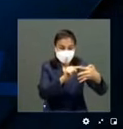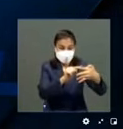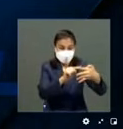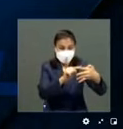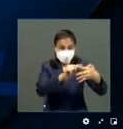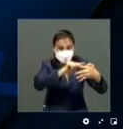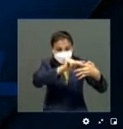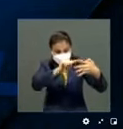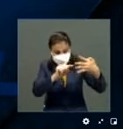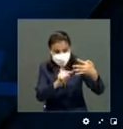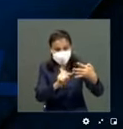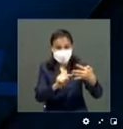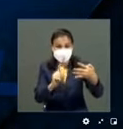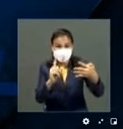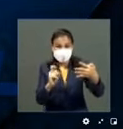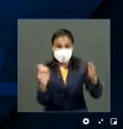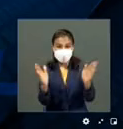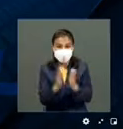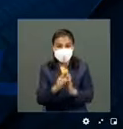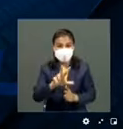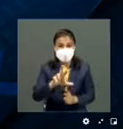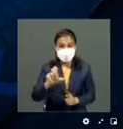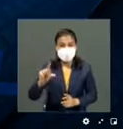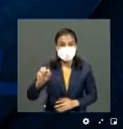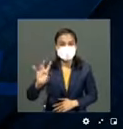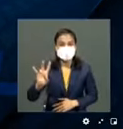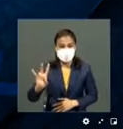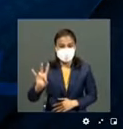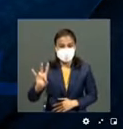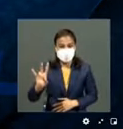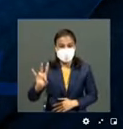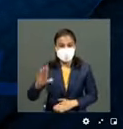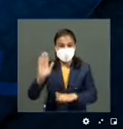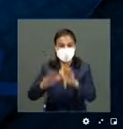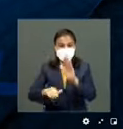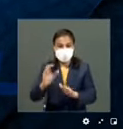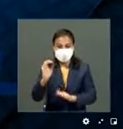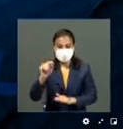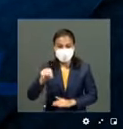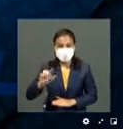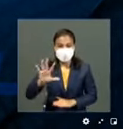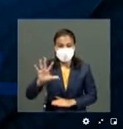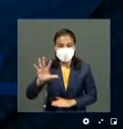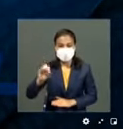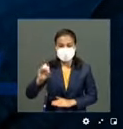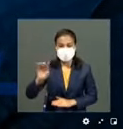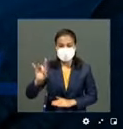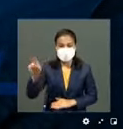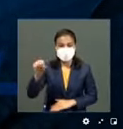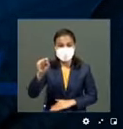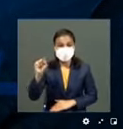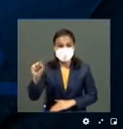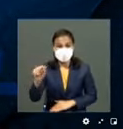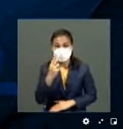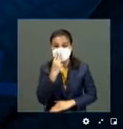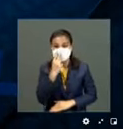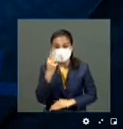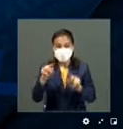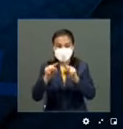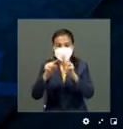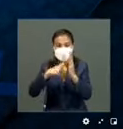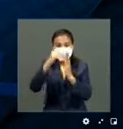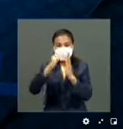ผู้เสียชีวิตสะสมอยู่ที่327คนค่ะคิดเป็น 0.58% ถ้าดูในกล่องสีเขียวนะคะ